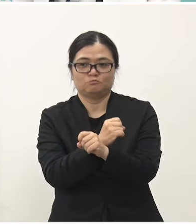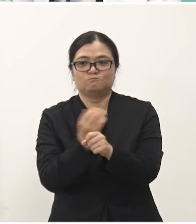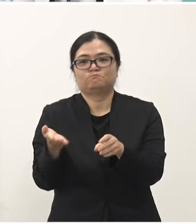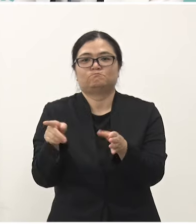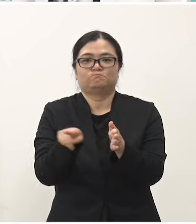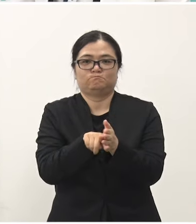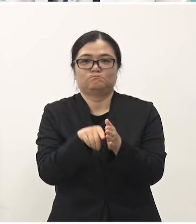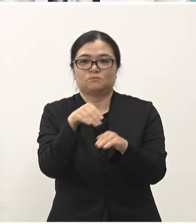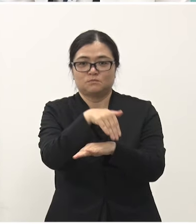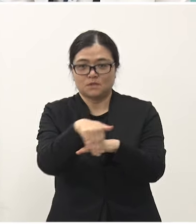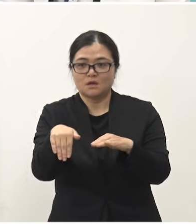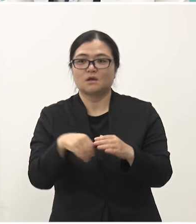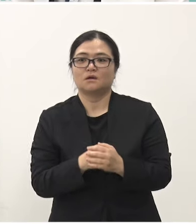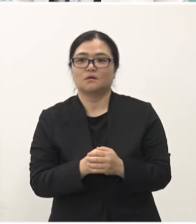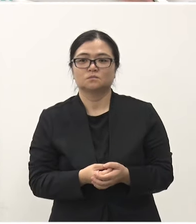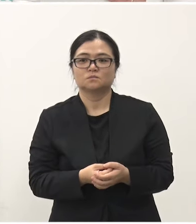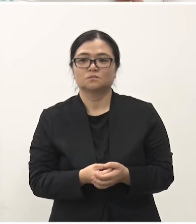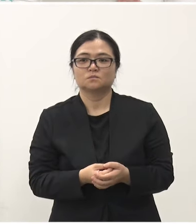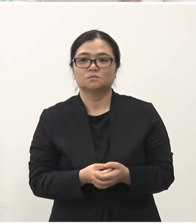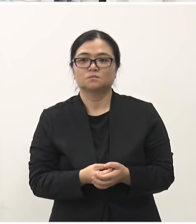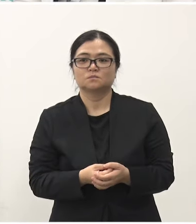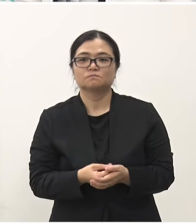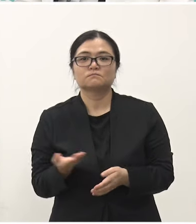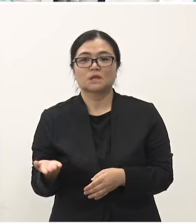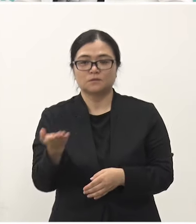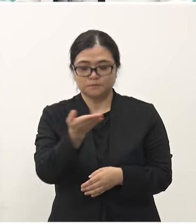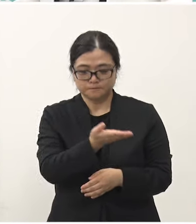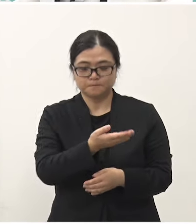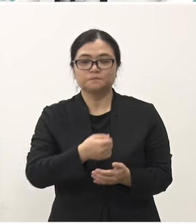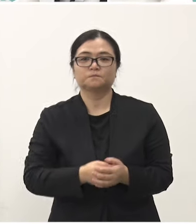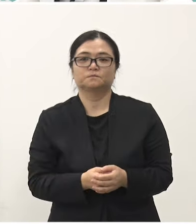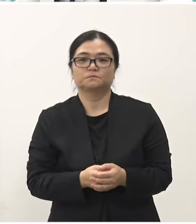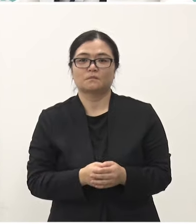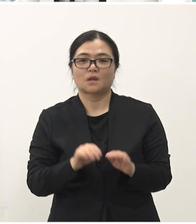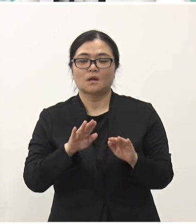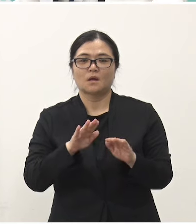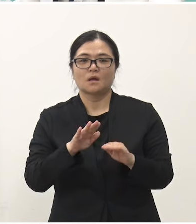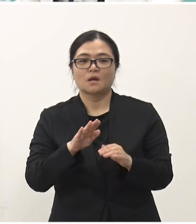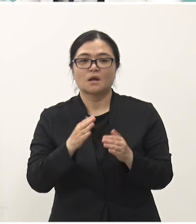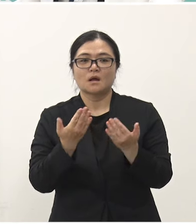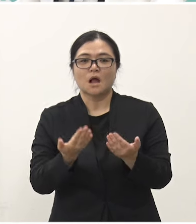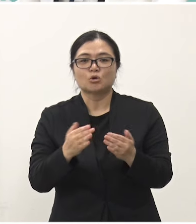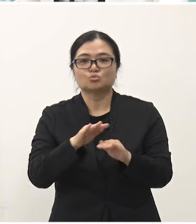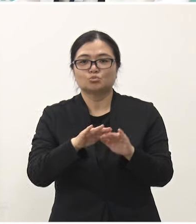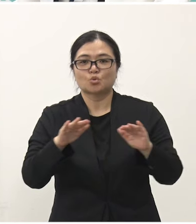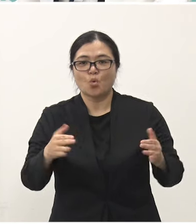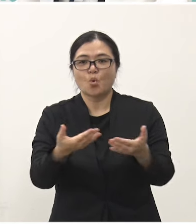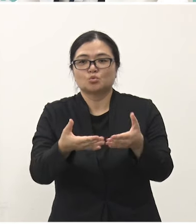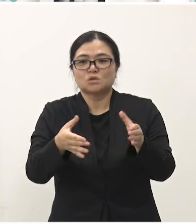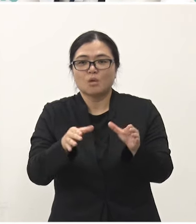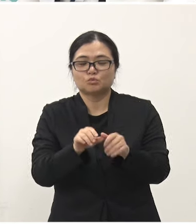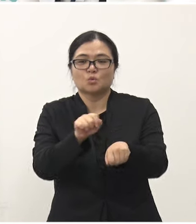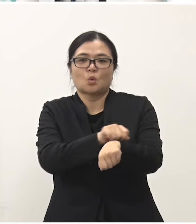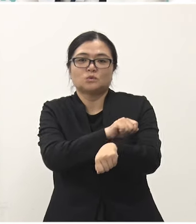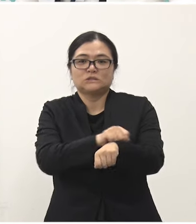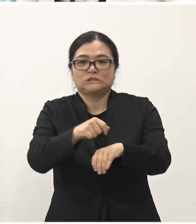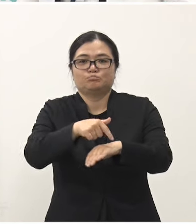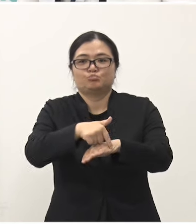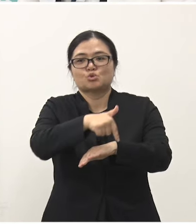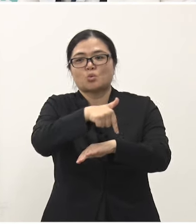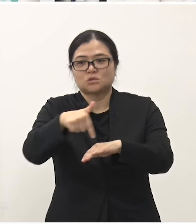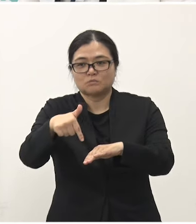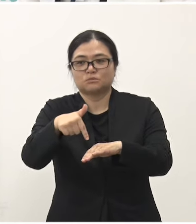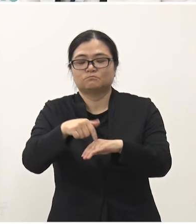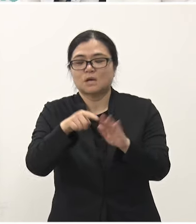まいりますで続きまして学道クラブの独自活動プログラムの実施について